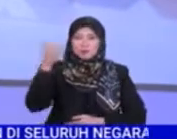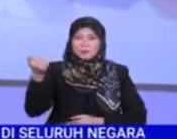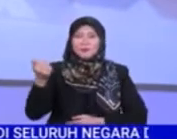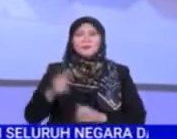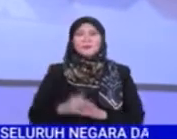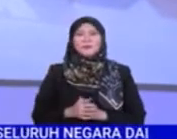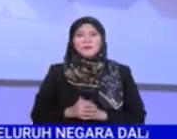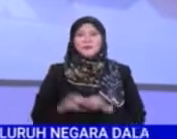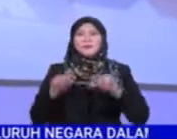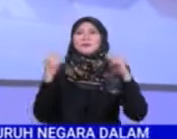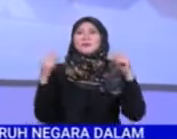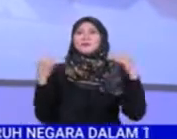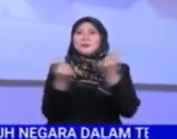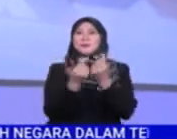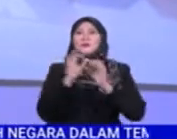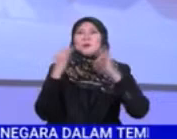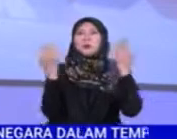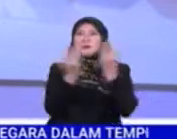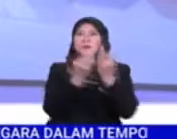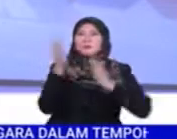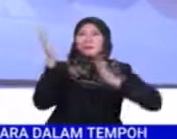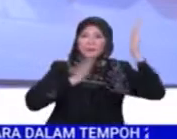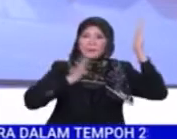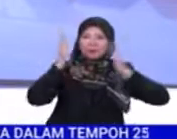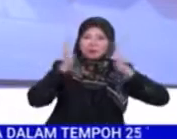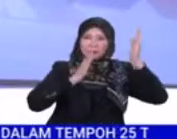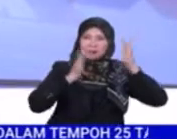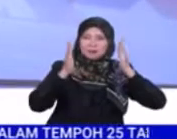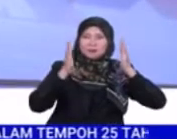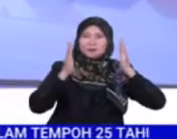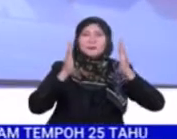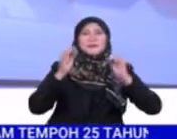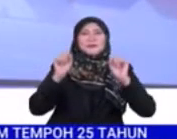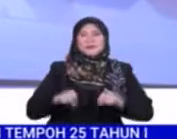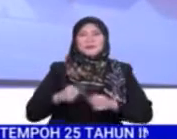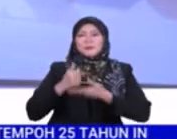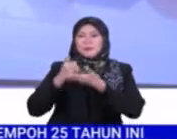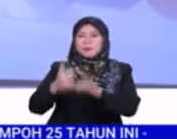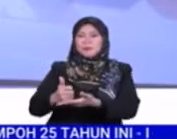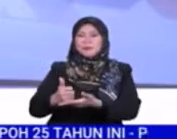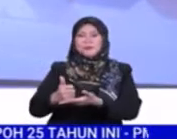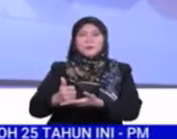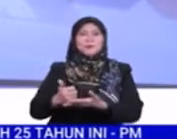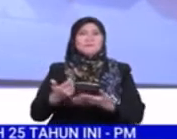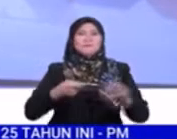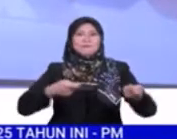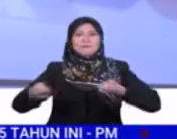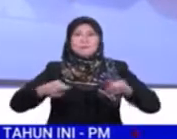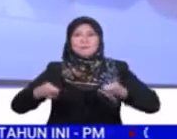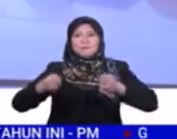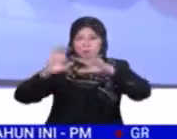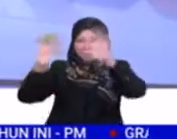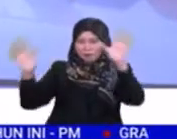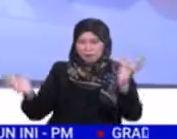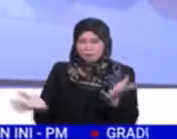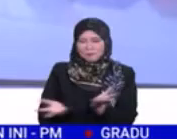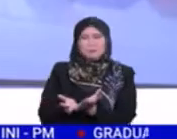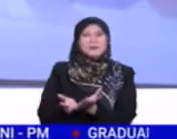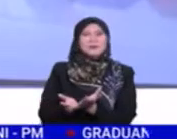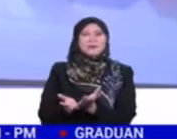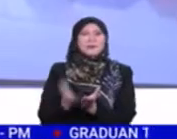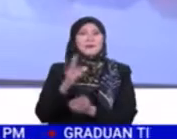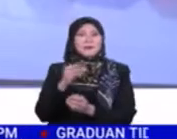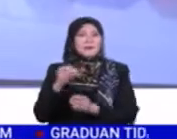dalam kalangan keluarga Malaysia, ia secara tidak langsung membantu melestarikan alam sekitar bagi jangka